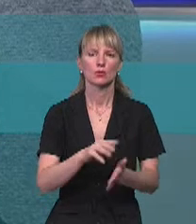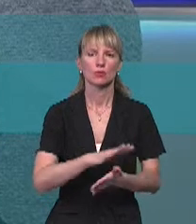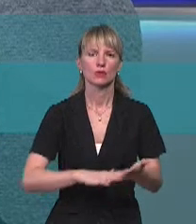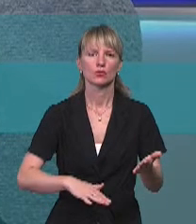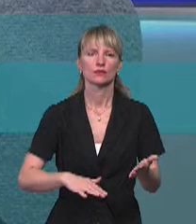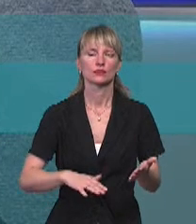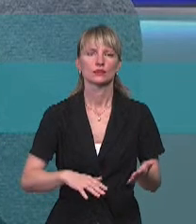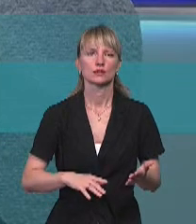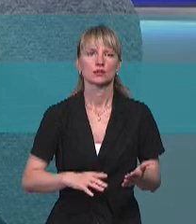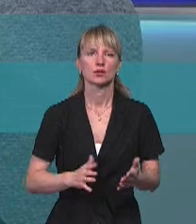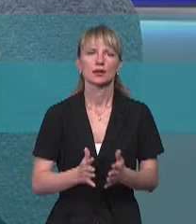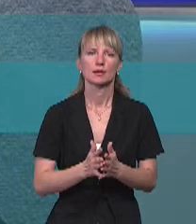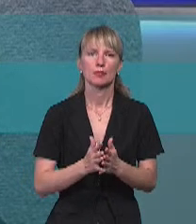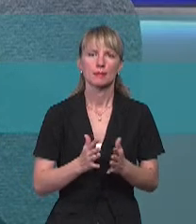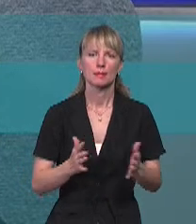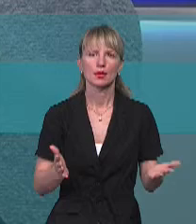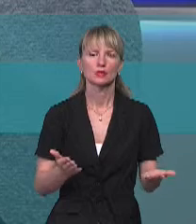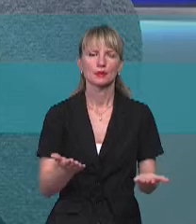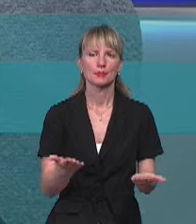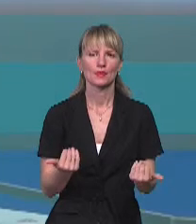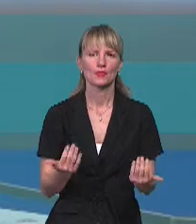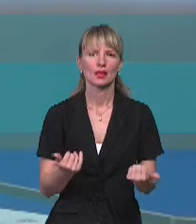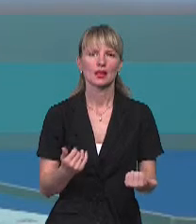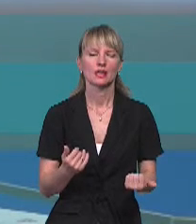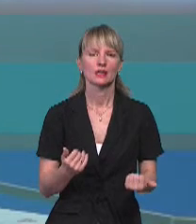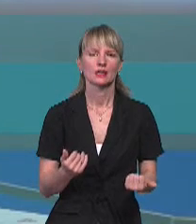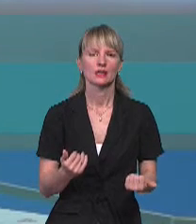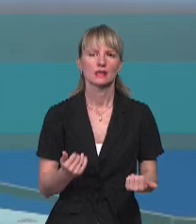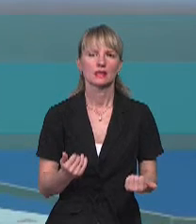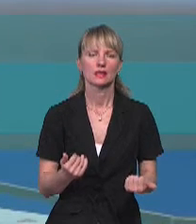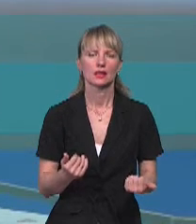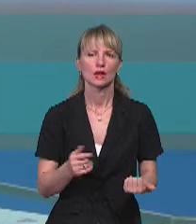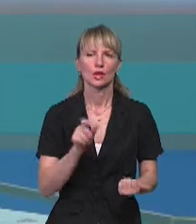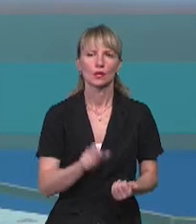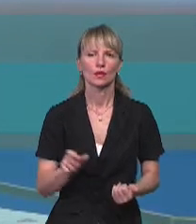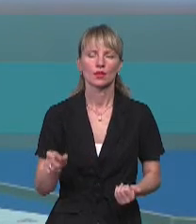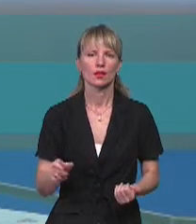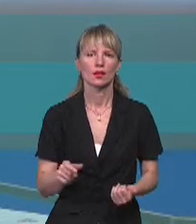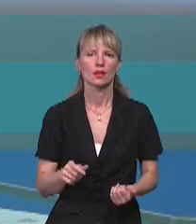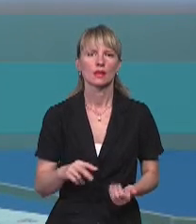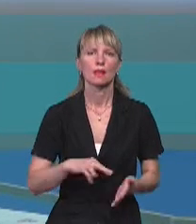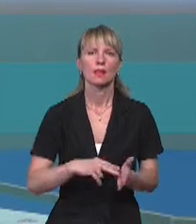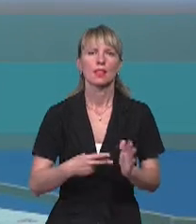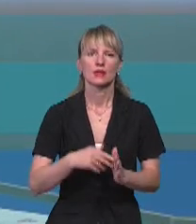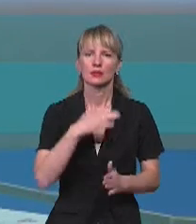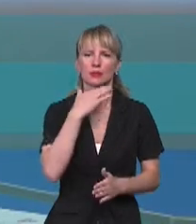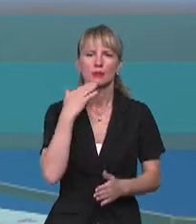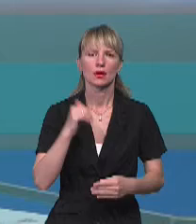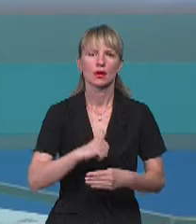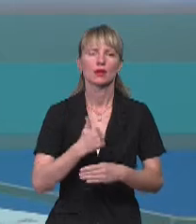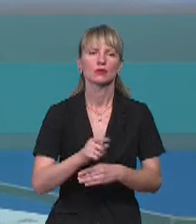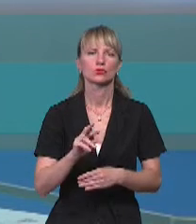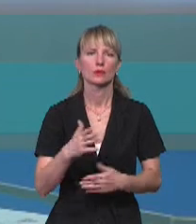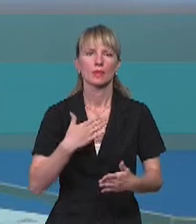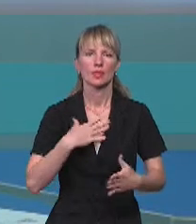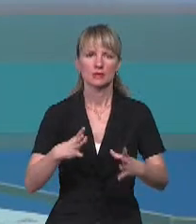виходити на більший масштаб, можливо, залучати не тільки місто, але й область в тому числі. Планів багато, головне, щоб наша